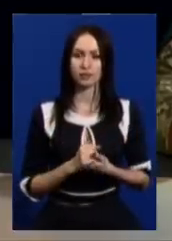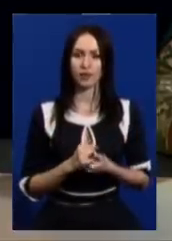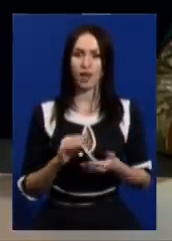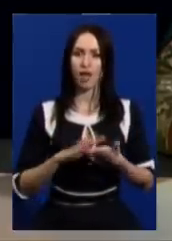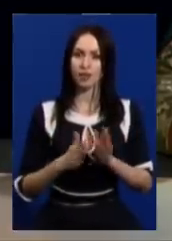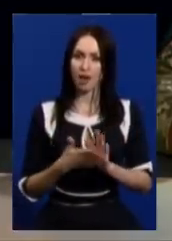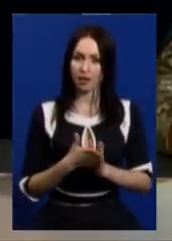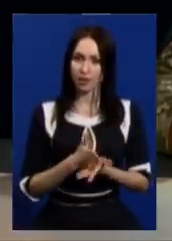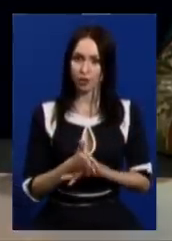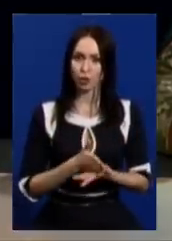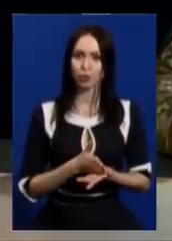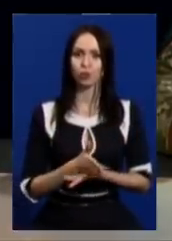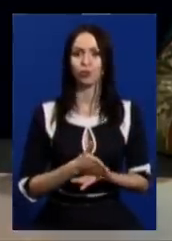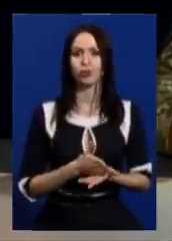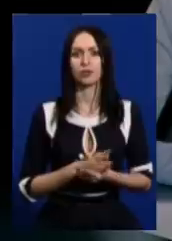контрактной службы,